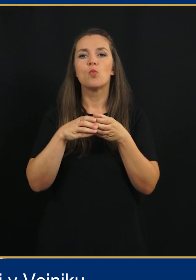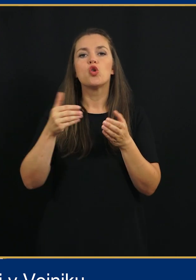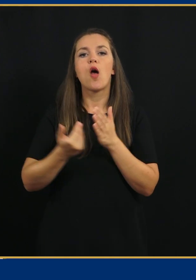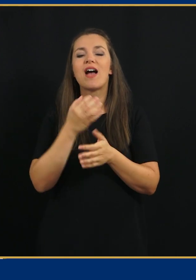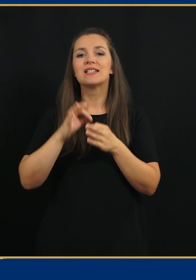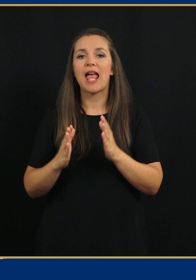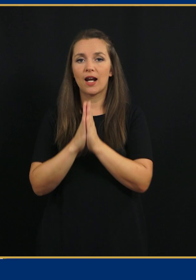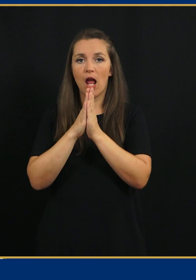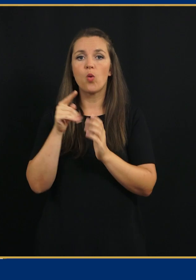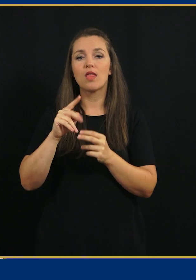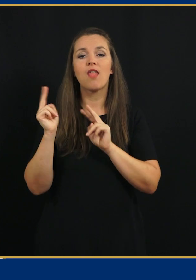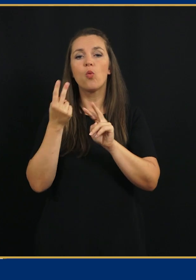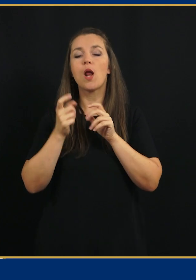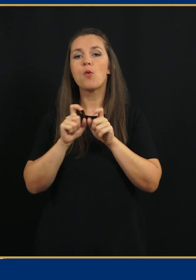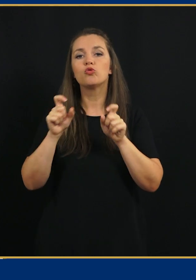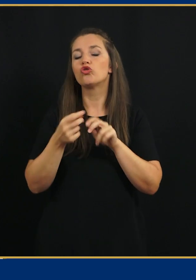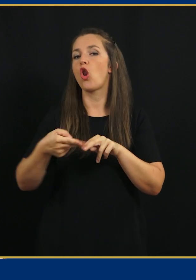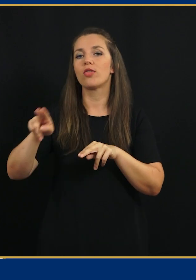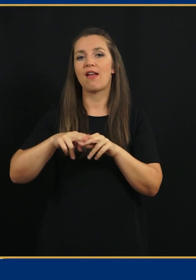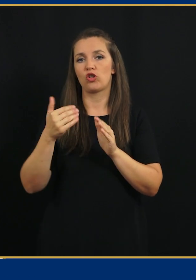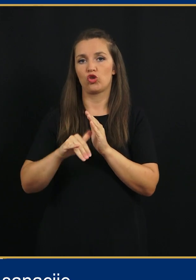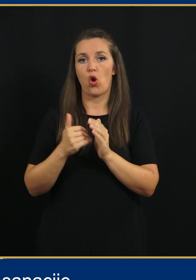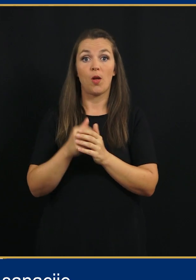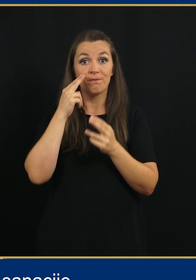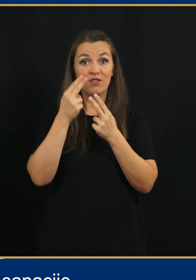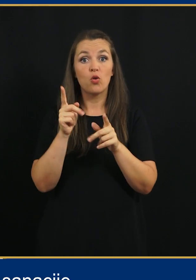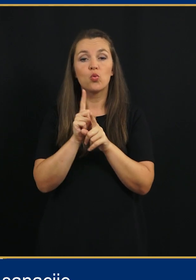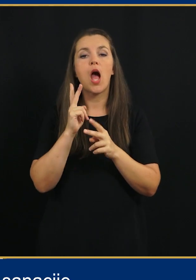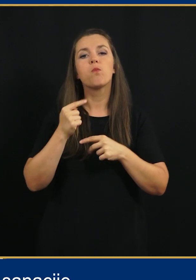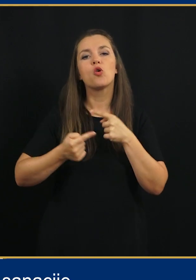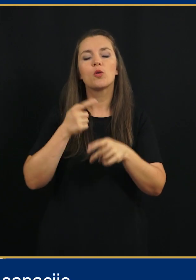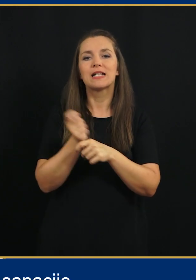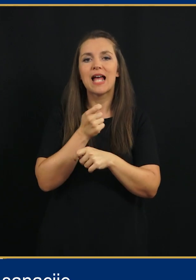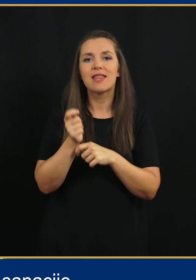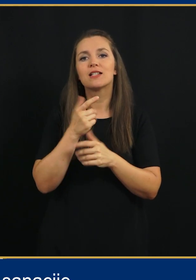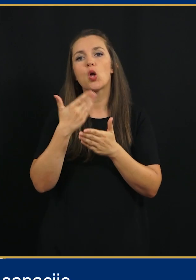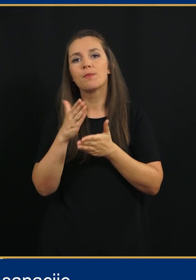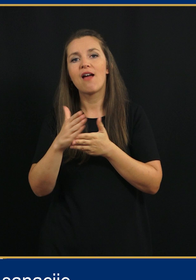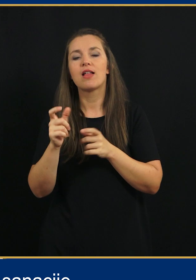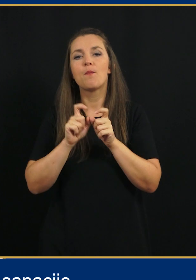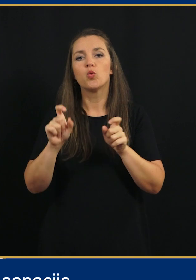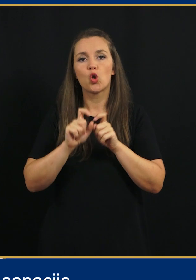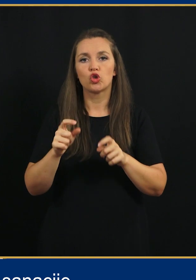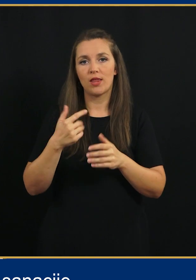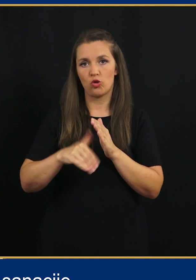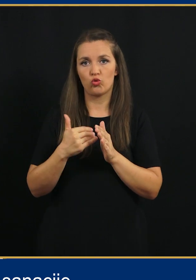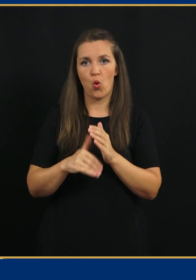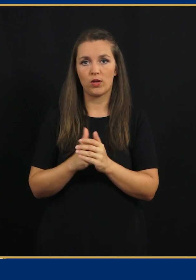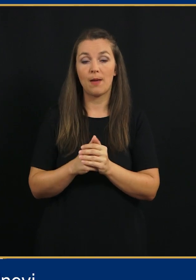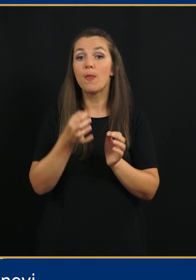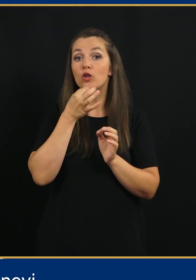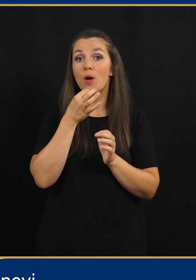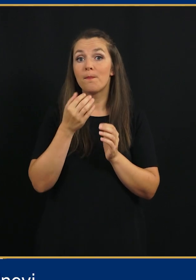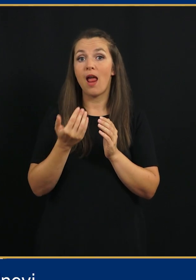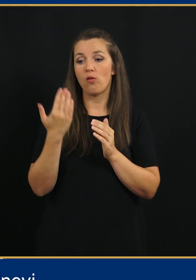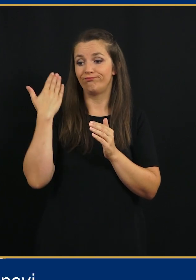Cerkev, kjer je neurje povzročilo največ škode. Seznanila se je tudi s postopki sanacije in odpravljanja povzročene škode.